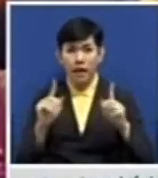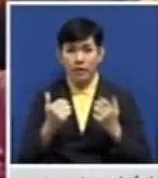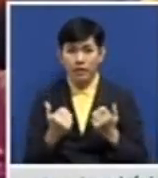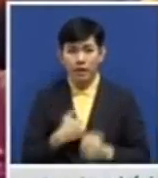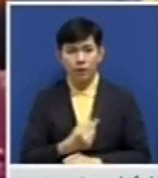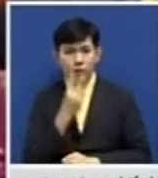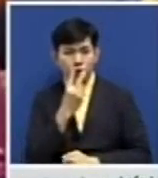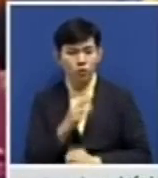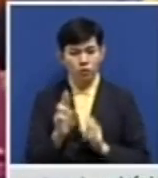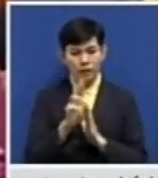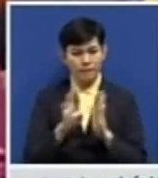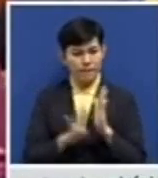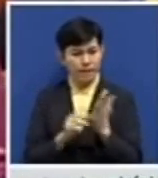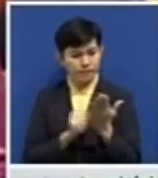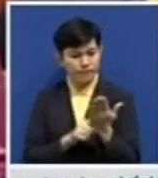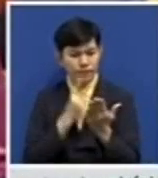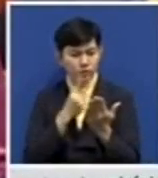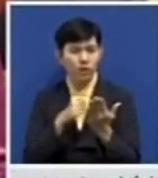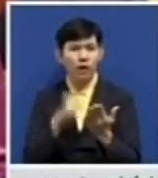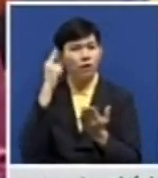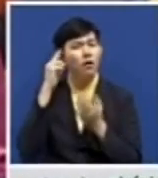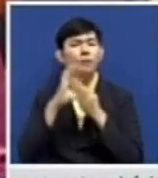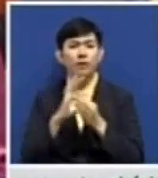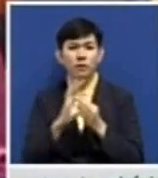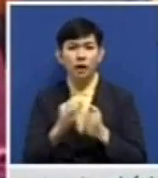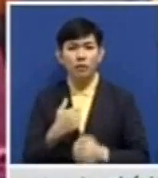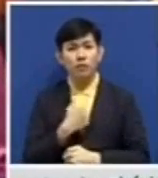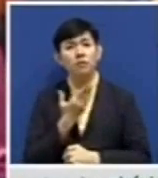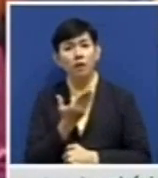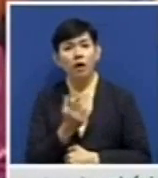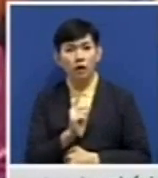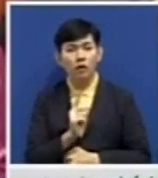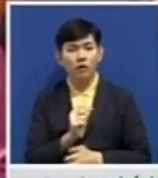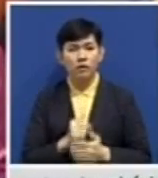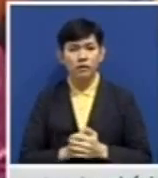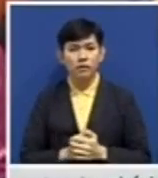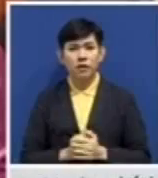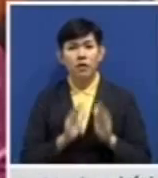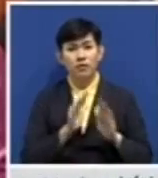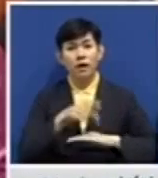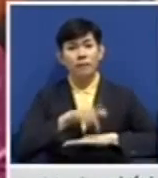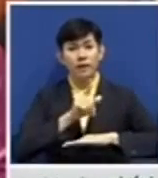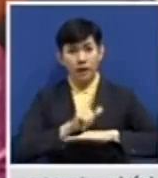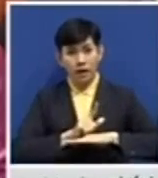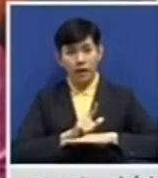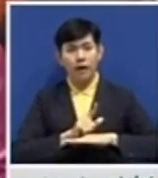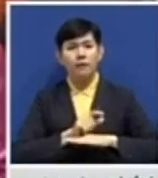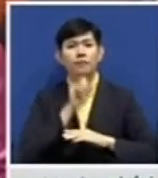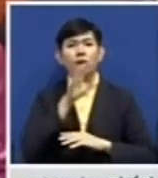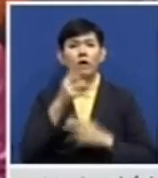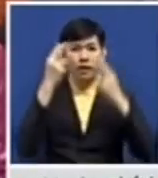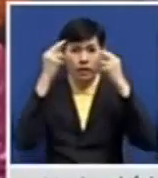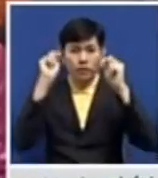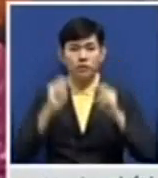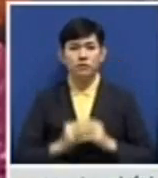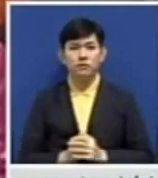ผมมาดูข้อกฎหมายต่างๆแล้วเนี่ยผมเป็นห่วงผมก็เลยจะกราบเรียนผ่านท่านประธานสภาไปยังท่านนายกรัฐมนตรี